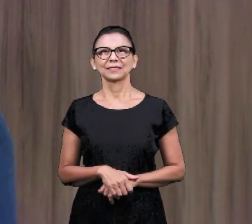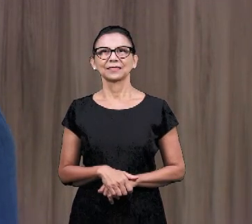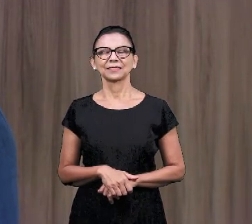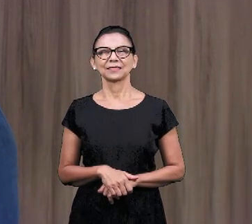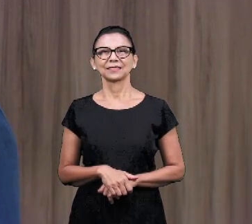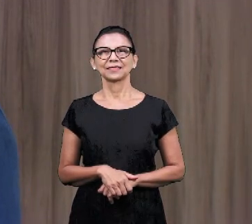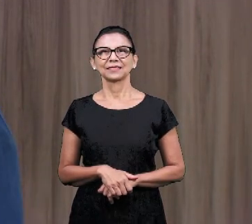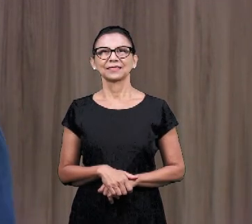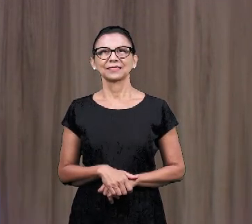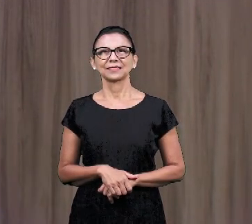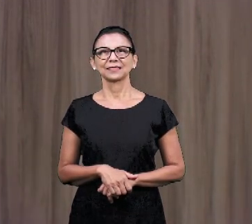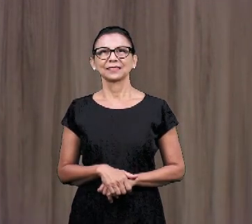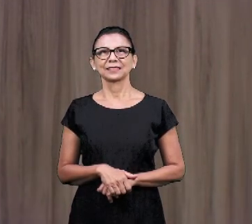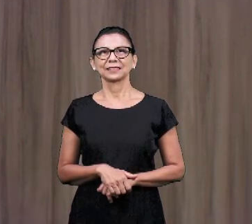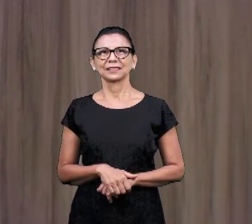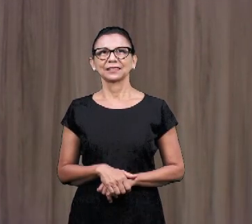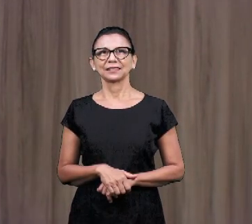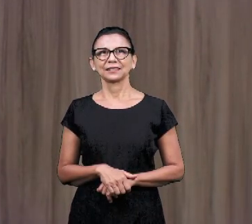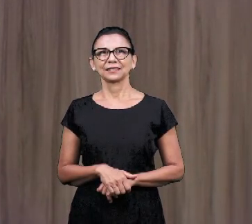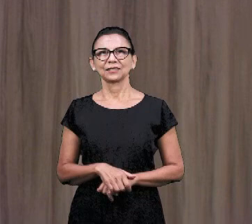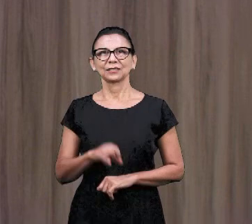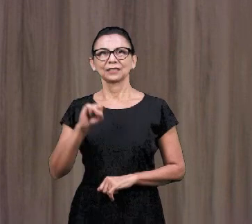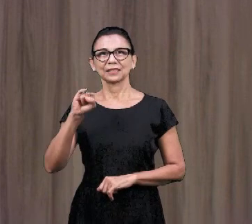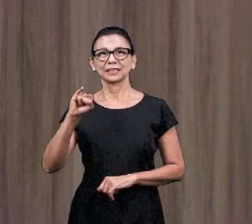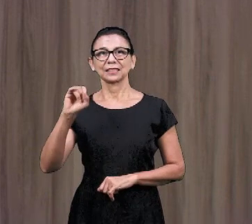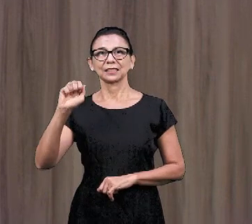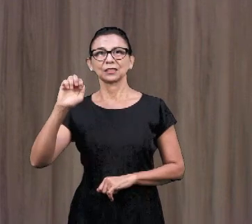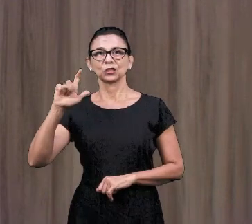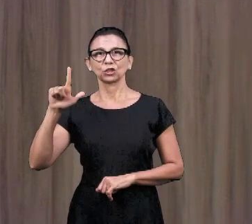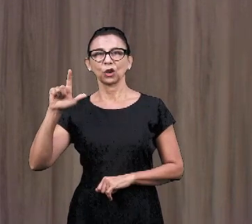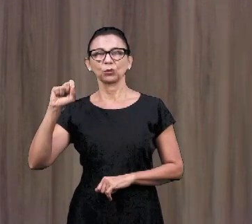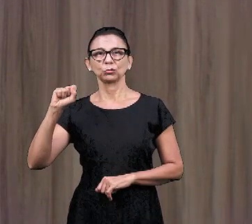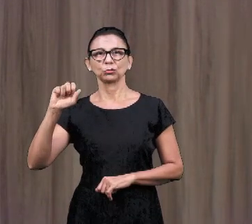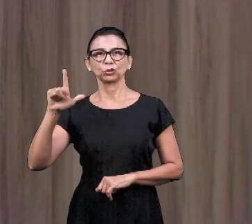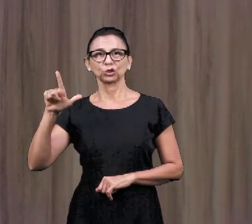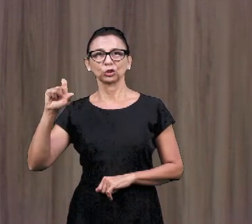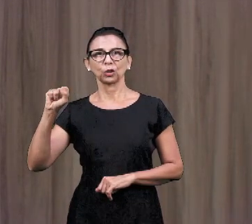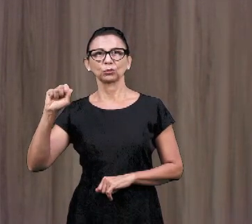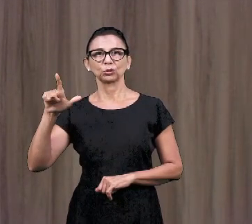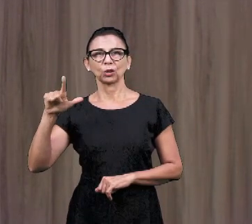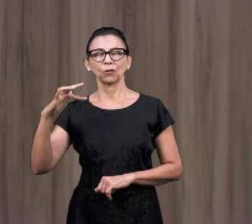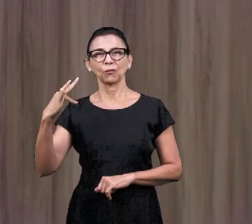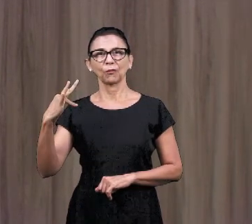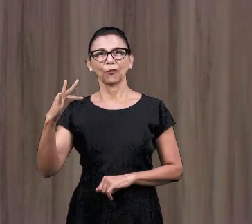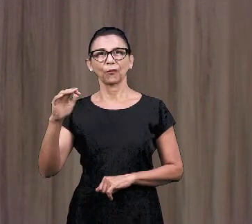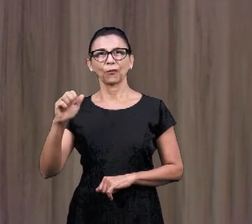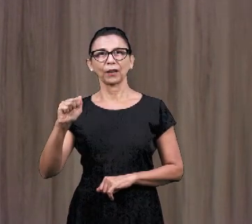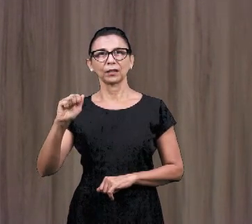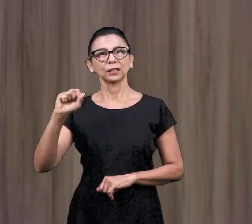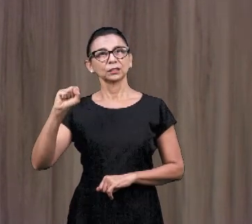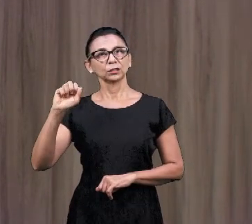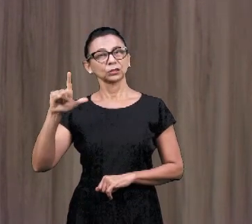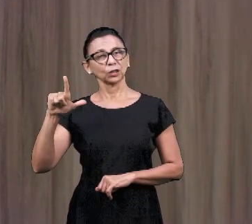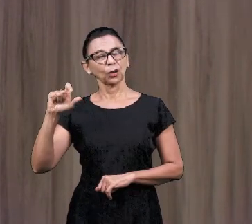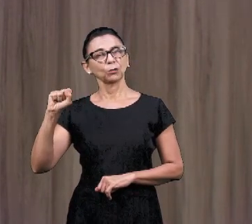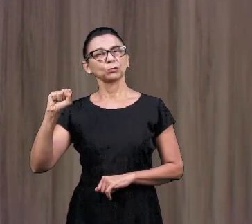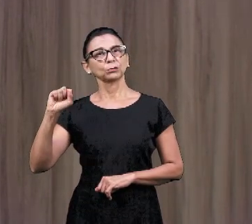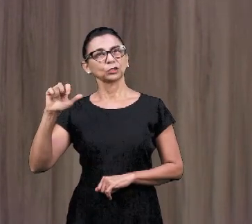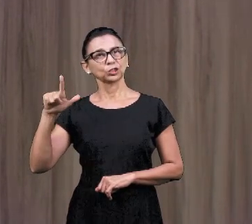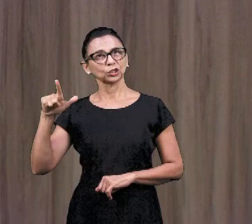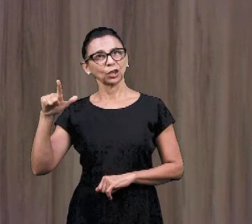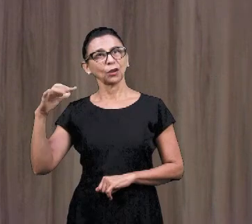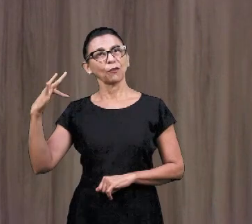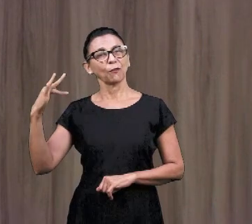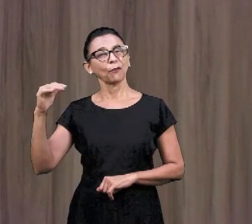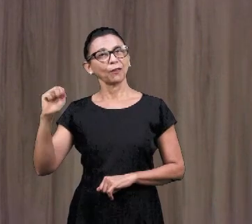Nous allons faire sol, sol, sol, fá, sol, sol, sol,